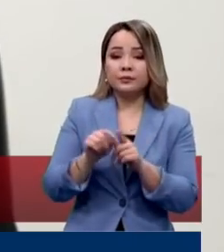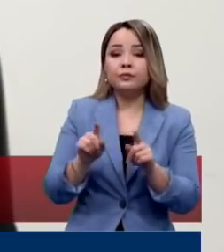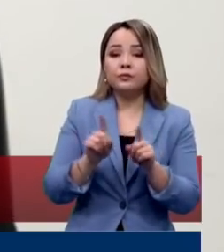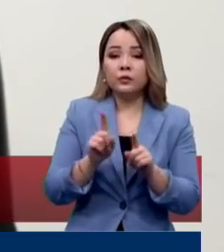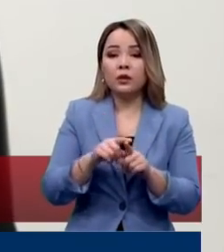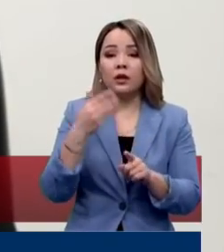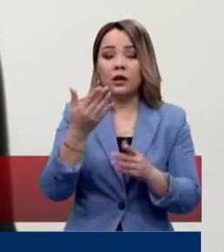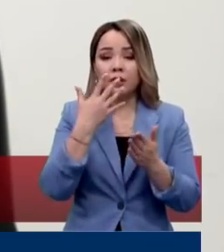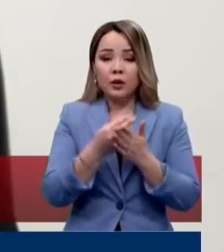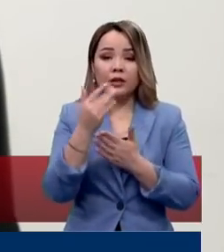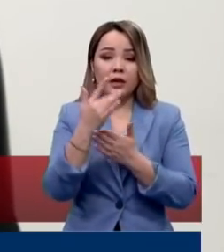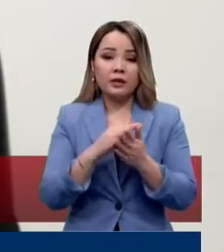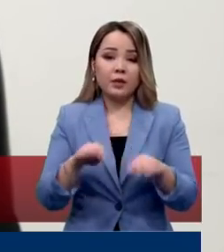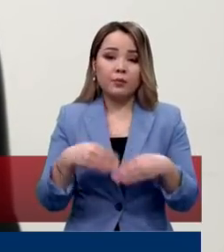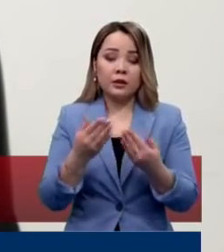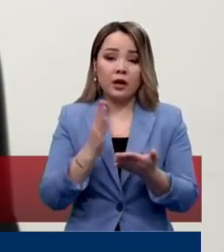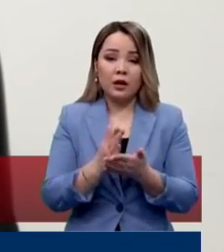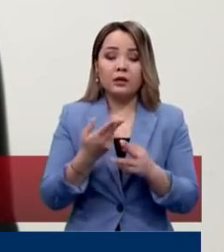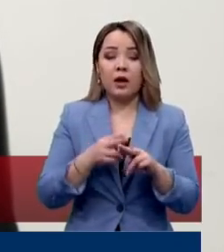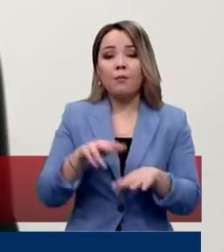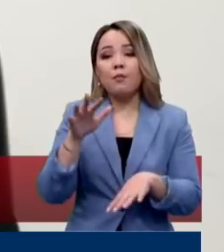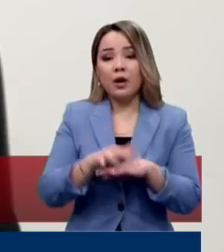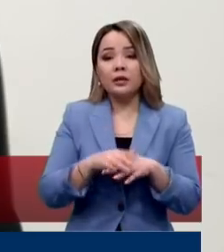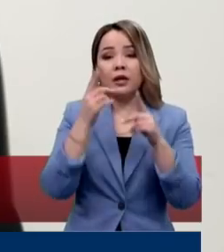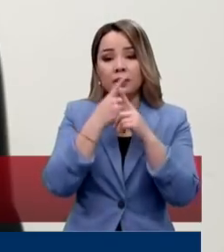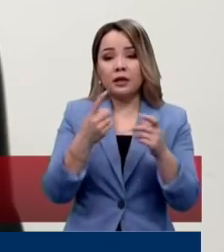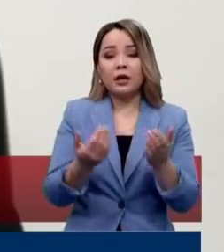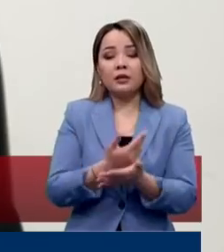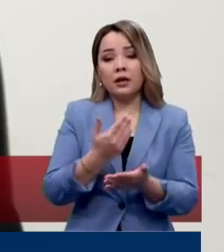мен олардың жұбайларының тізімін береді. Одан кейін банк сол ақпаратты